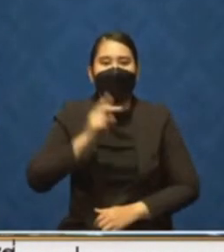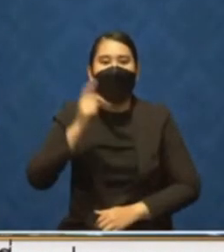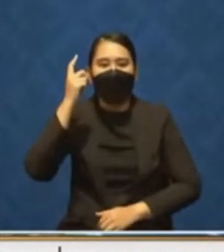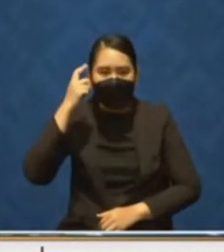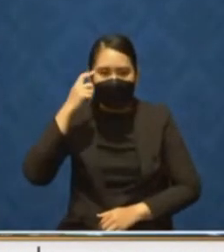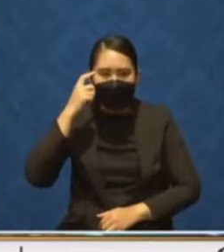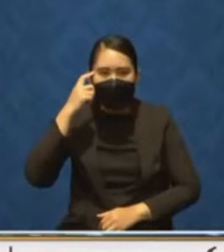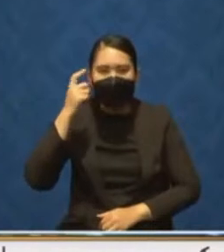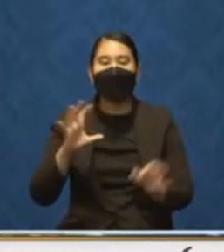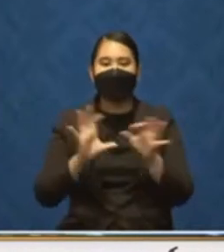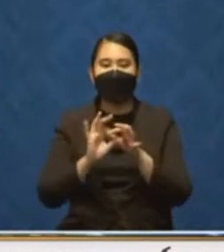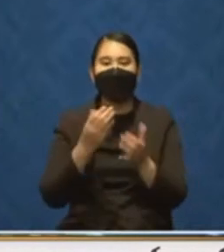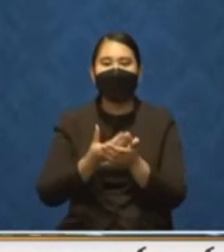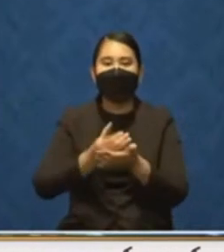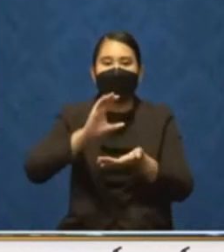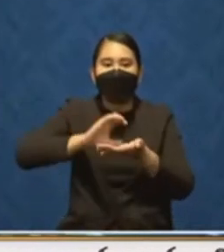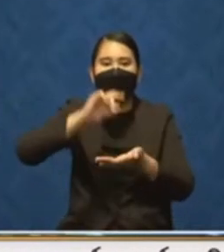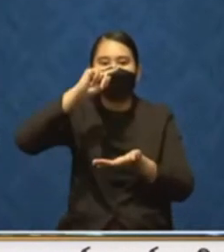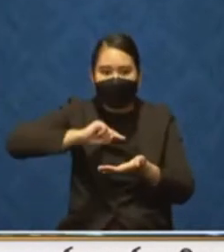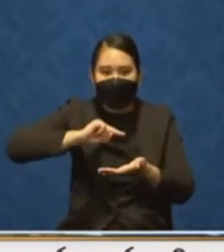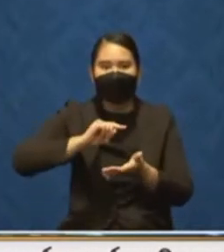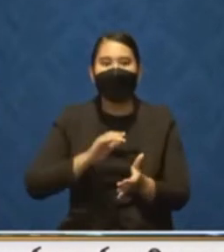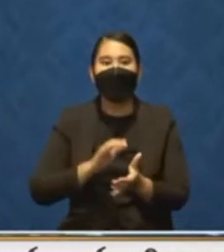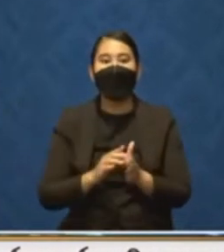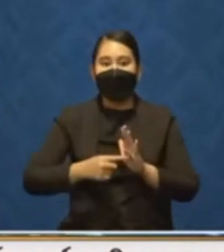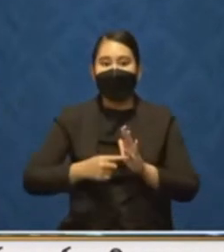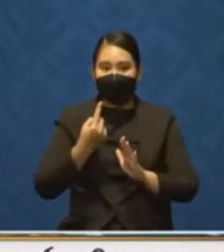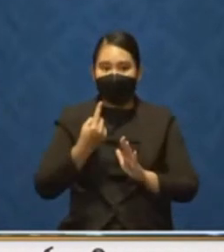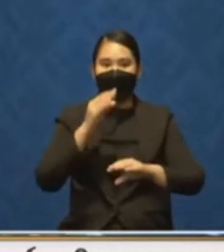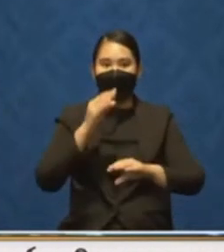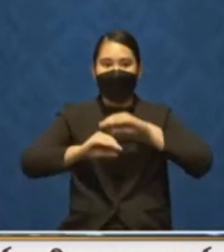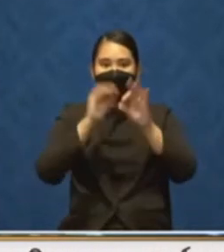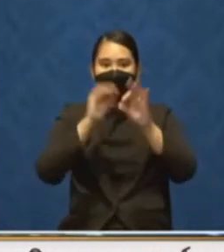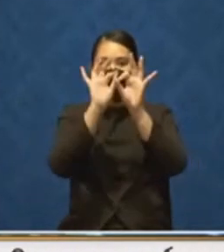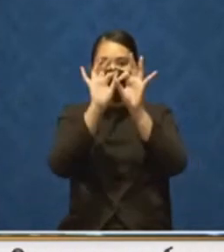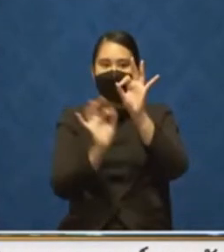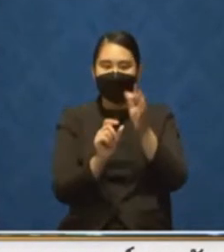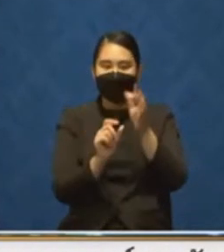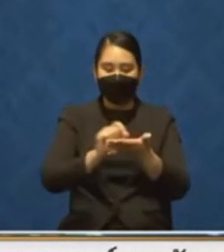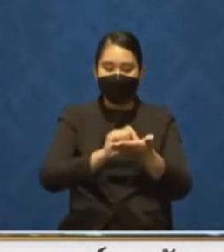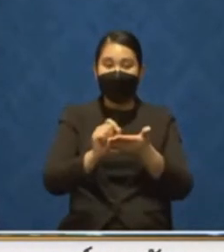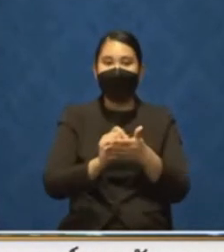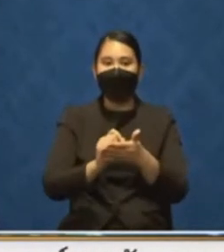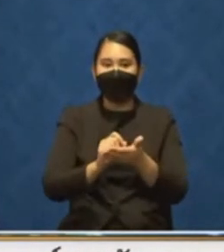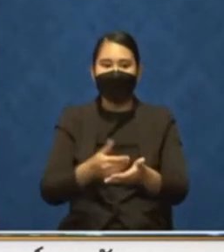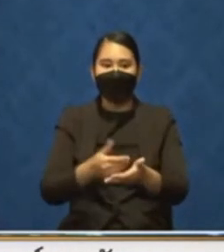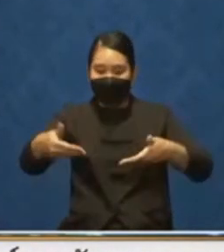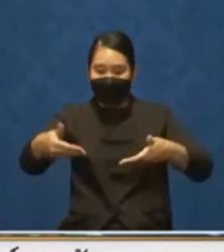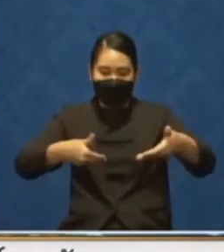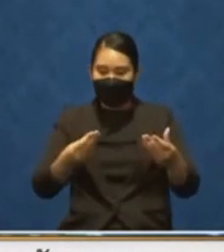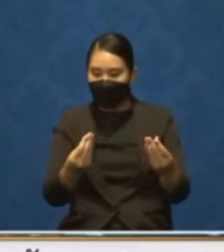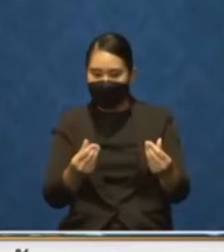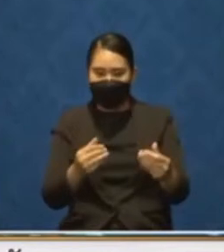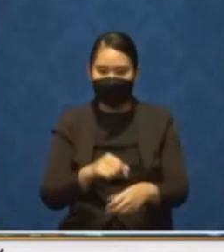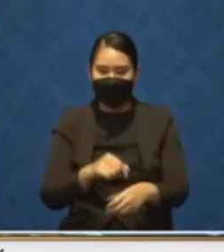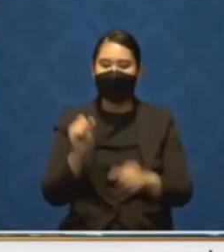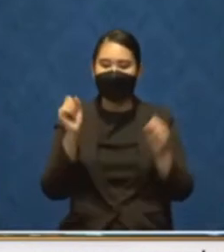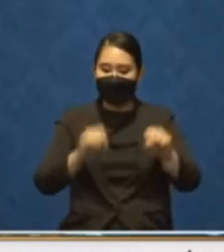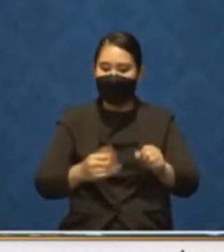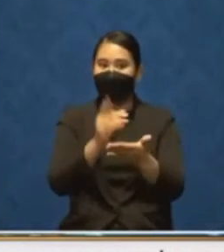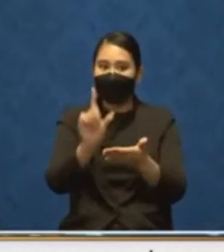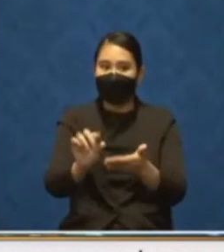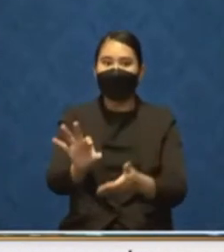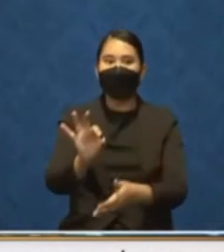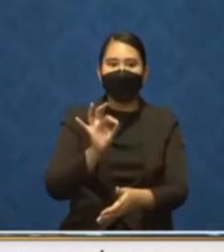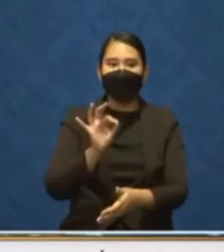การโดยใช้งบประมาณแผ่นดินก็ต้องเริ่มต้นด้วยการเขียนโครงการด้วยการประมูลด้วยการหาผู้ชนะแล้วค่อยจะซื้อจัดจ้างเราค่อยมี